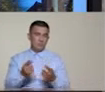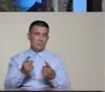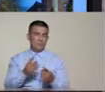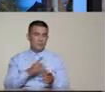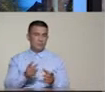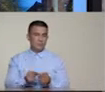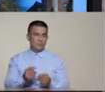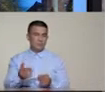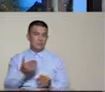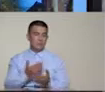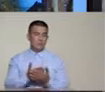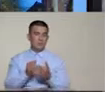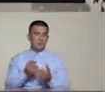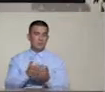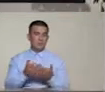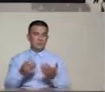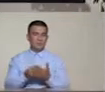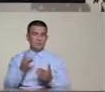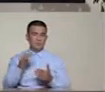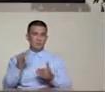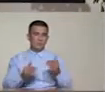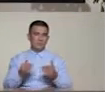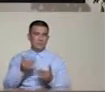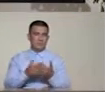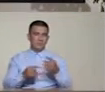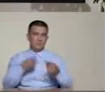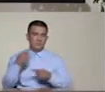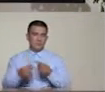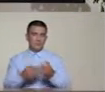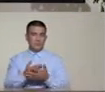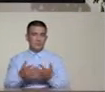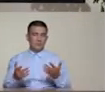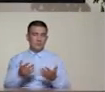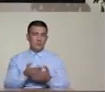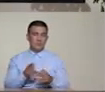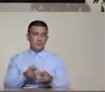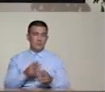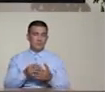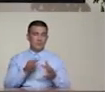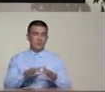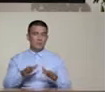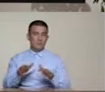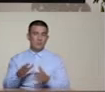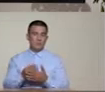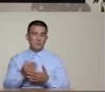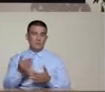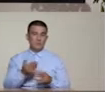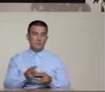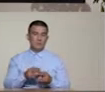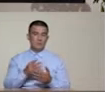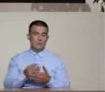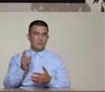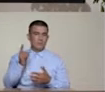ekan. Albatta tadqiqotlar natijasida balki yanada mana shu hududlardan